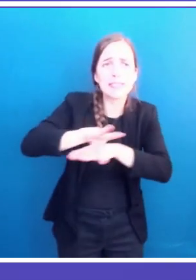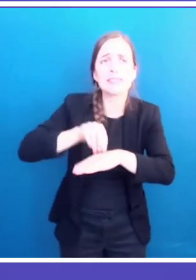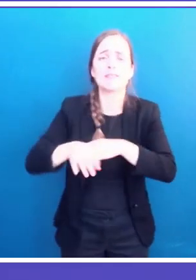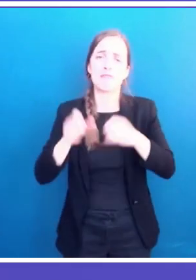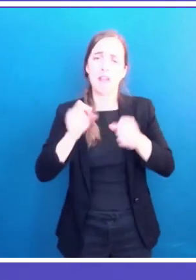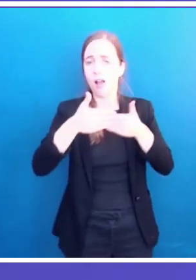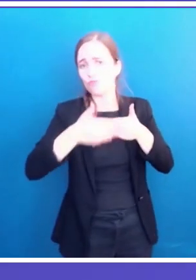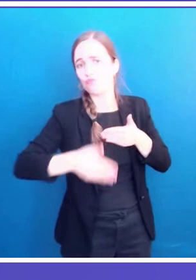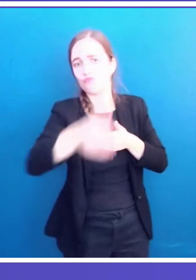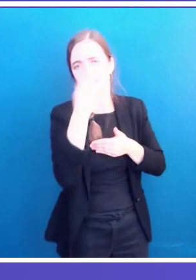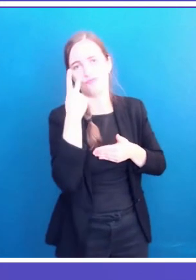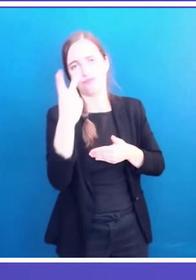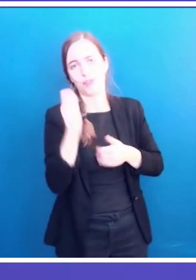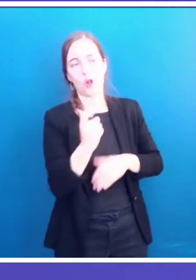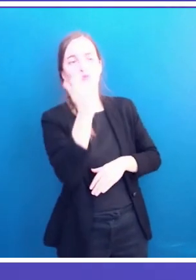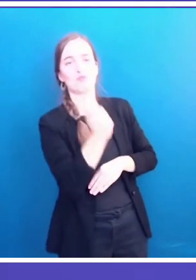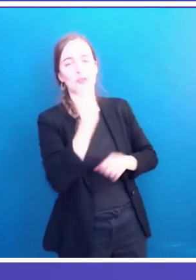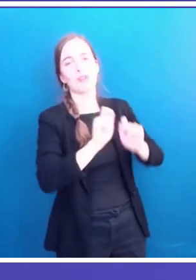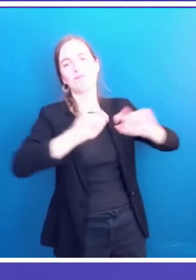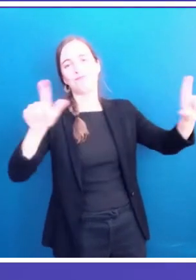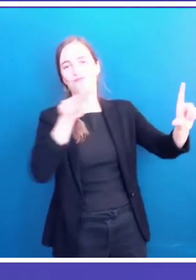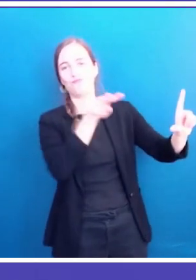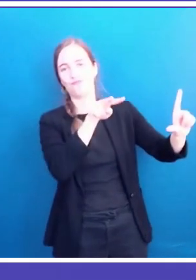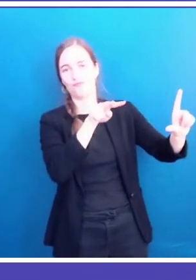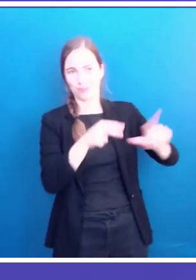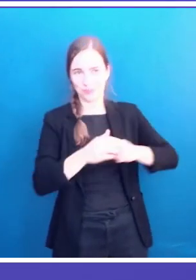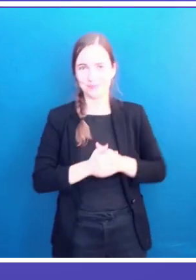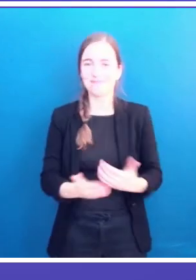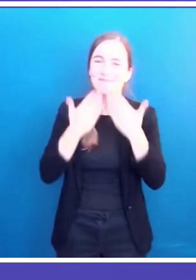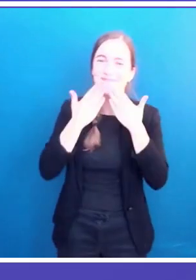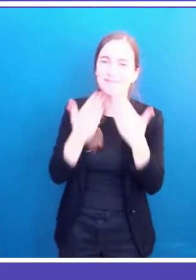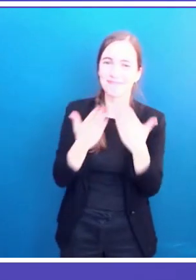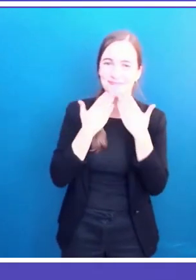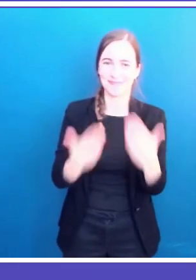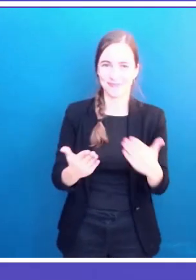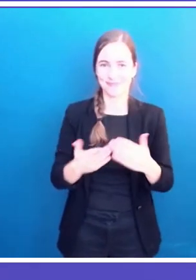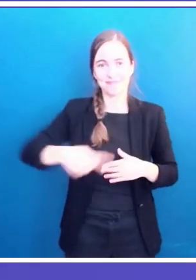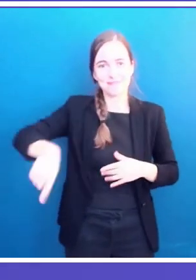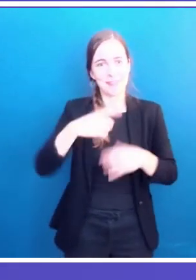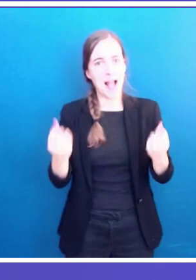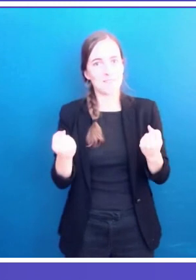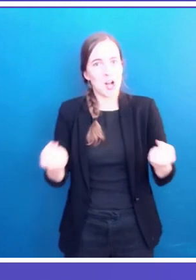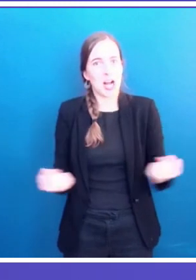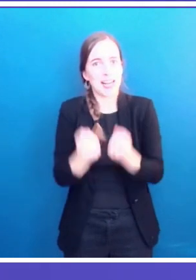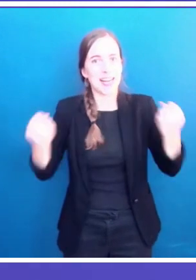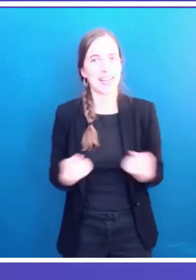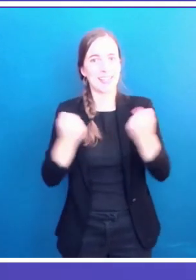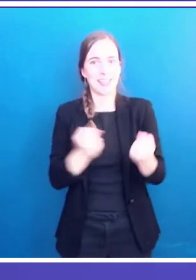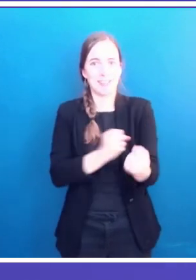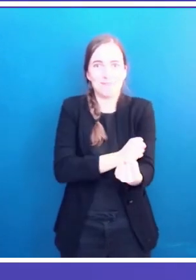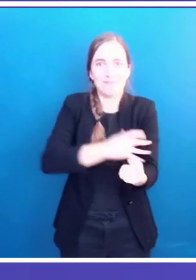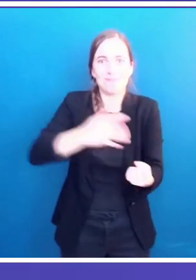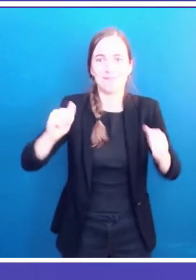جانب المنظمين. شكرا لحماسكم وللطاقة التي خصصتموها للتعامل مع المسائل الجندرية